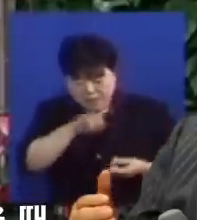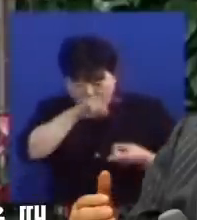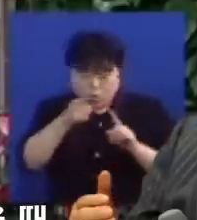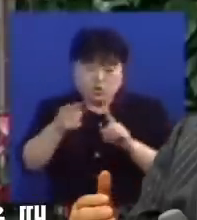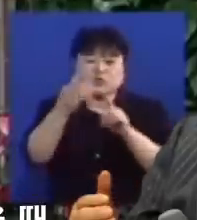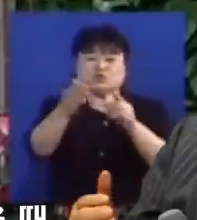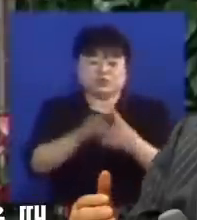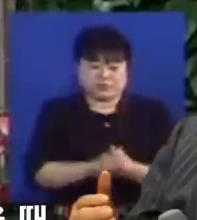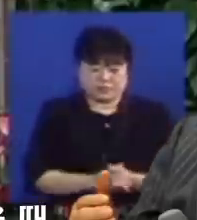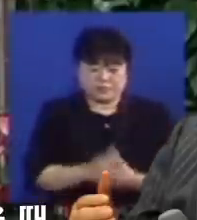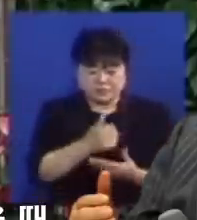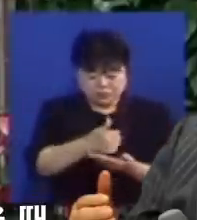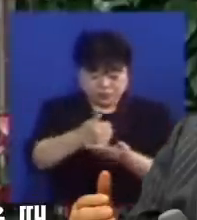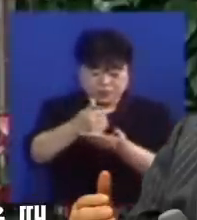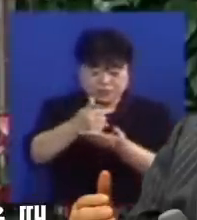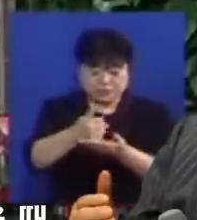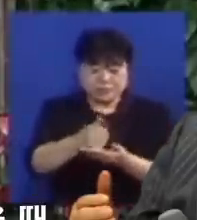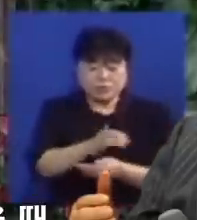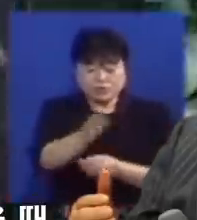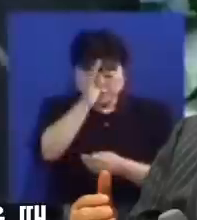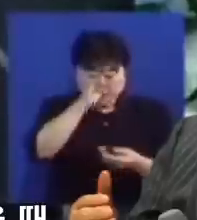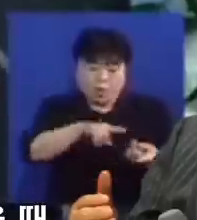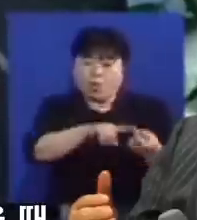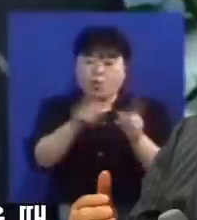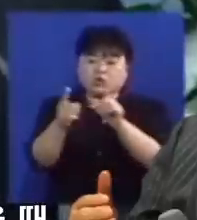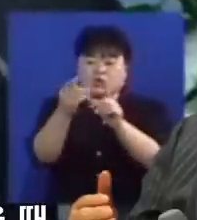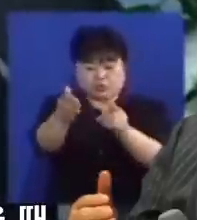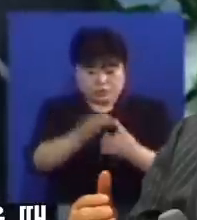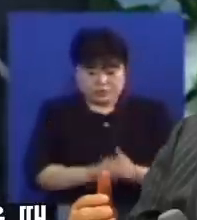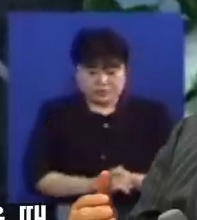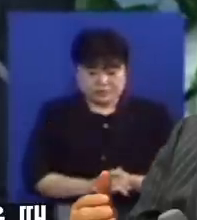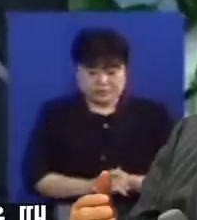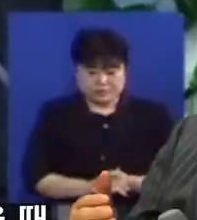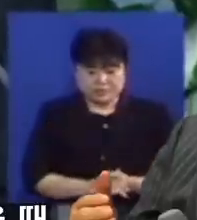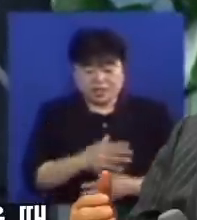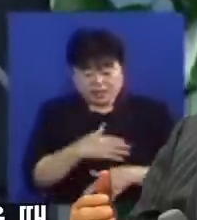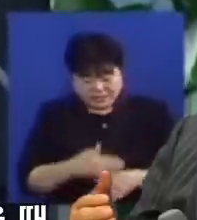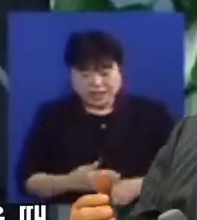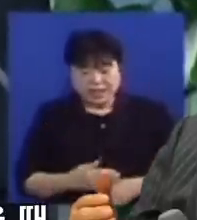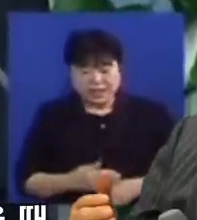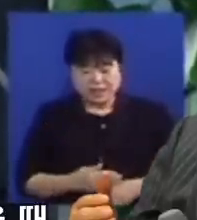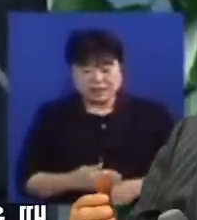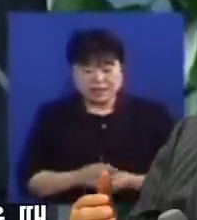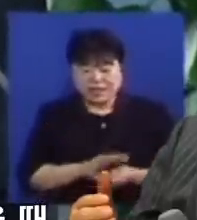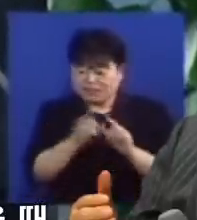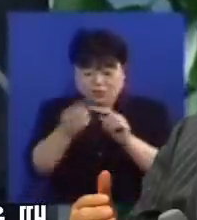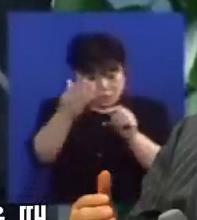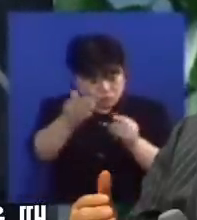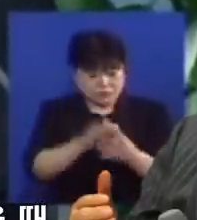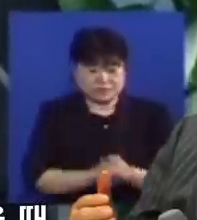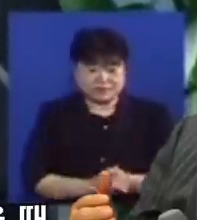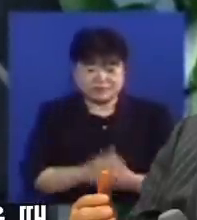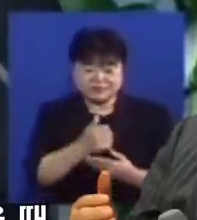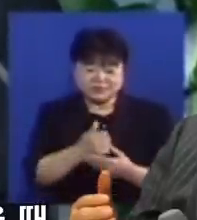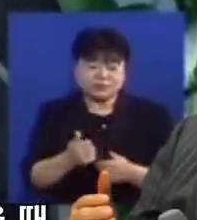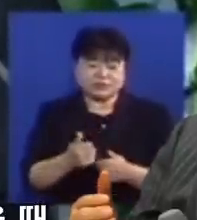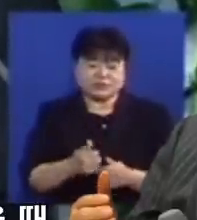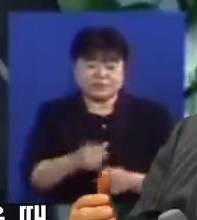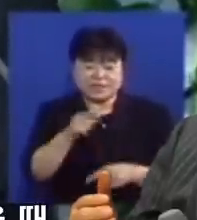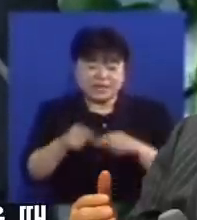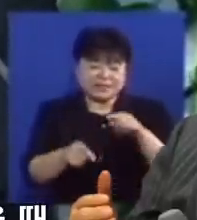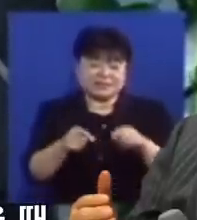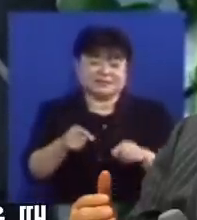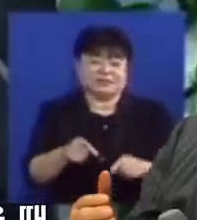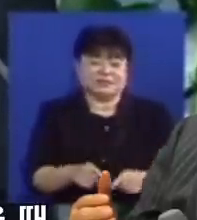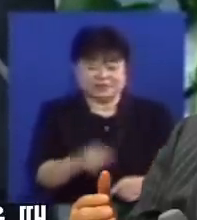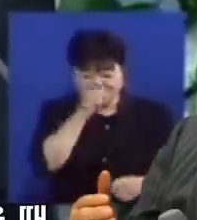고치셨다. 주님이 모든 병을 다 고치셨다. 모든 약한 것을 다 치료해 주셨다. 주님이 가시는 곳마다